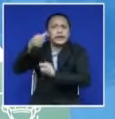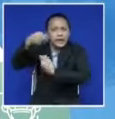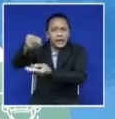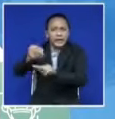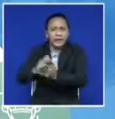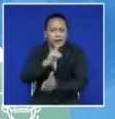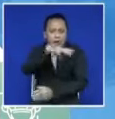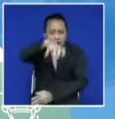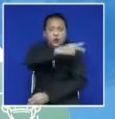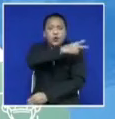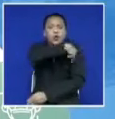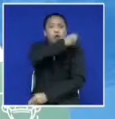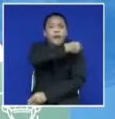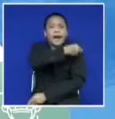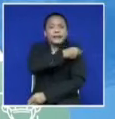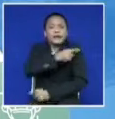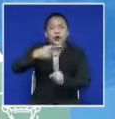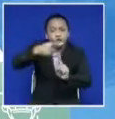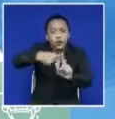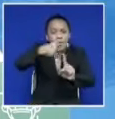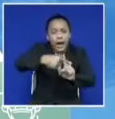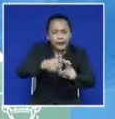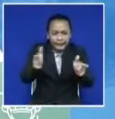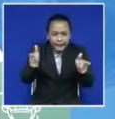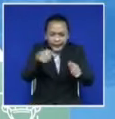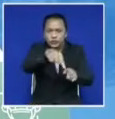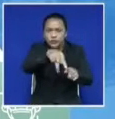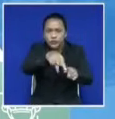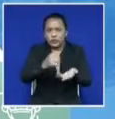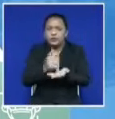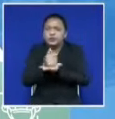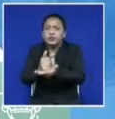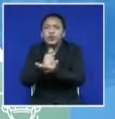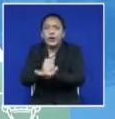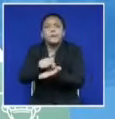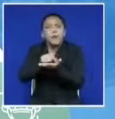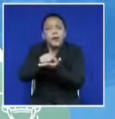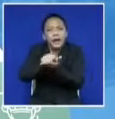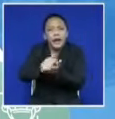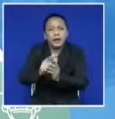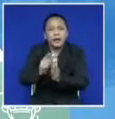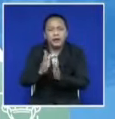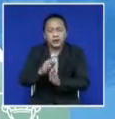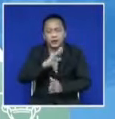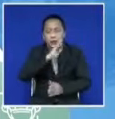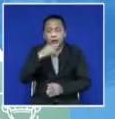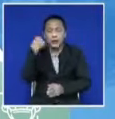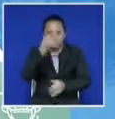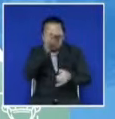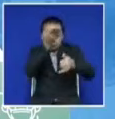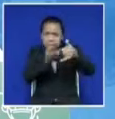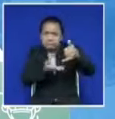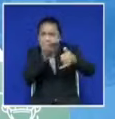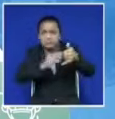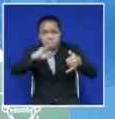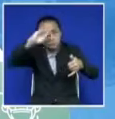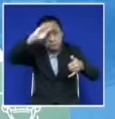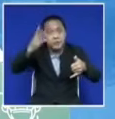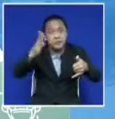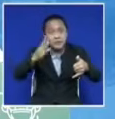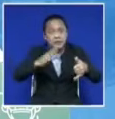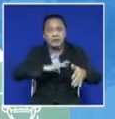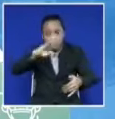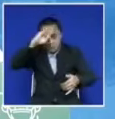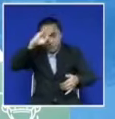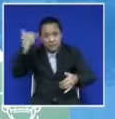รงพยาบาลสนามเล็กๆนะครับคอยดูแลนะฮะถ้าเกิดพบว่าผู้ติดเชื้อเหล่านี้นะครับถ้ามีส่วนใหญ่ไม่มีอาการนะครับถ้ามีอาการก็จะน